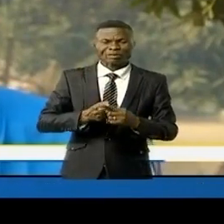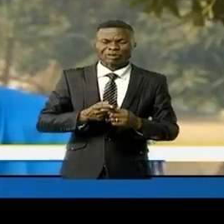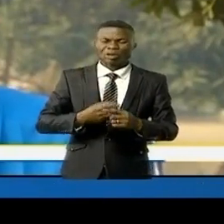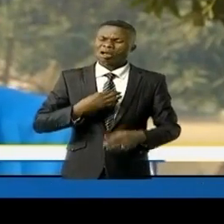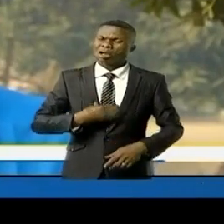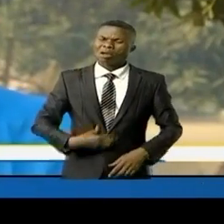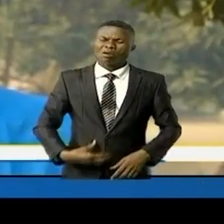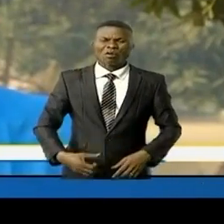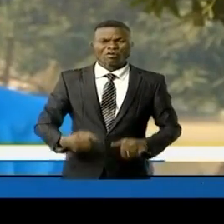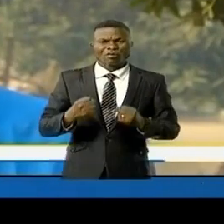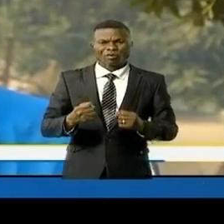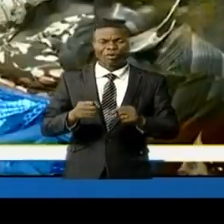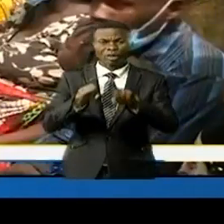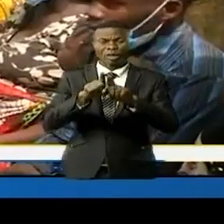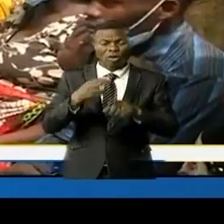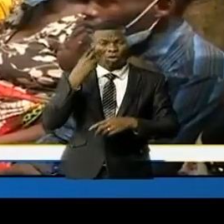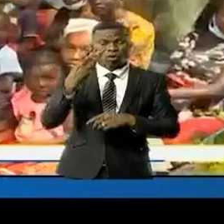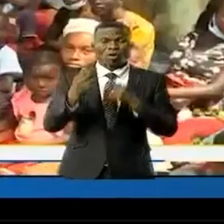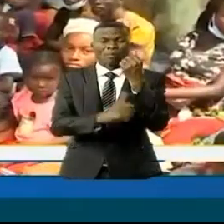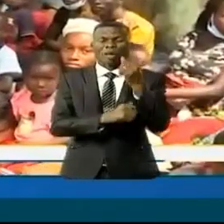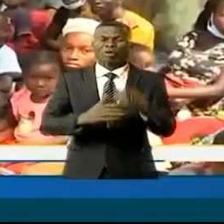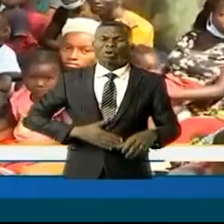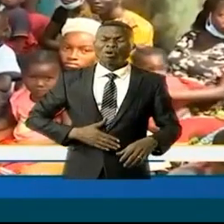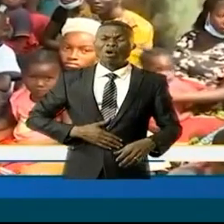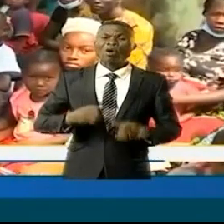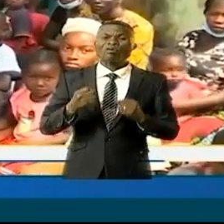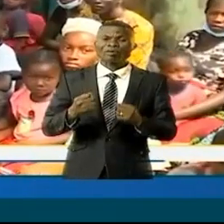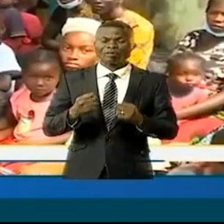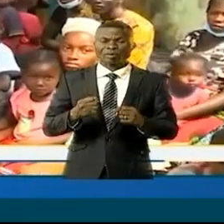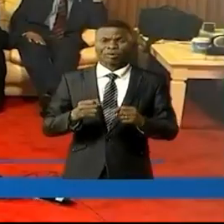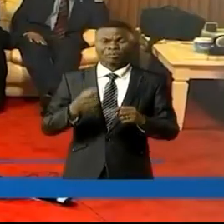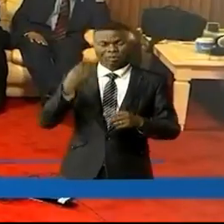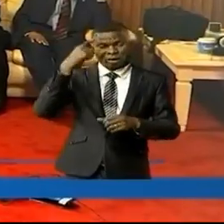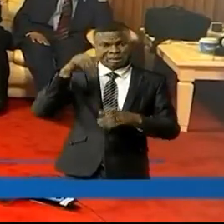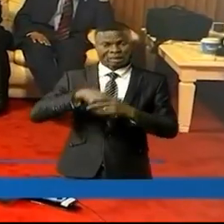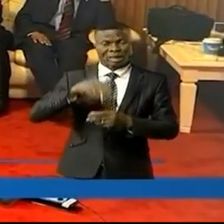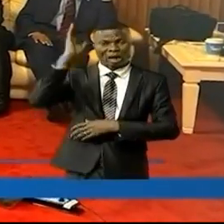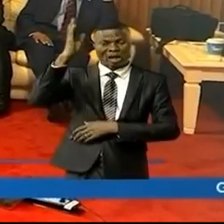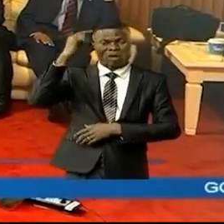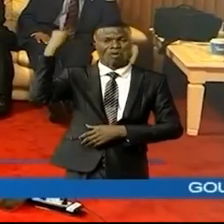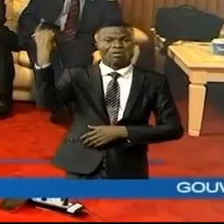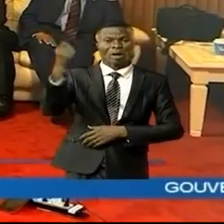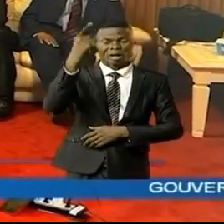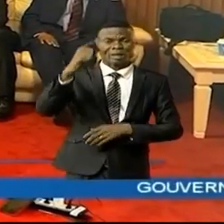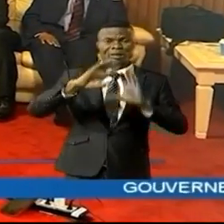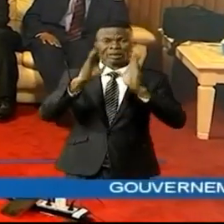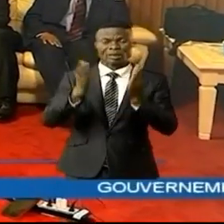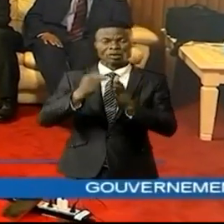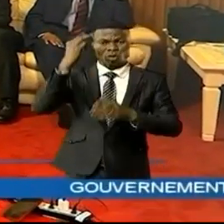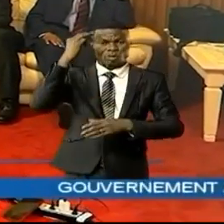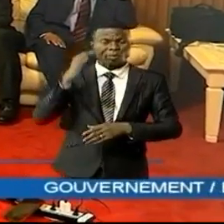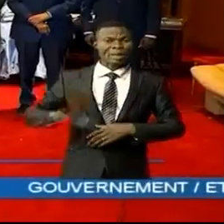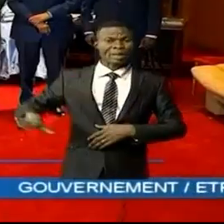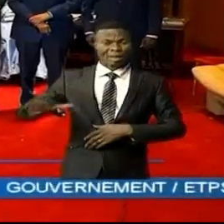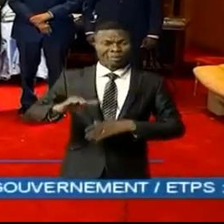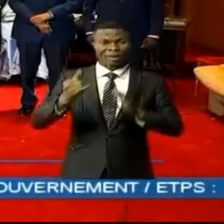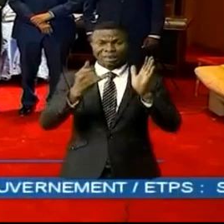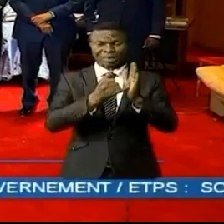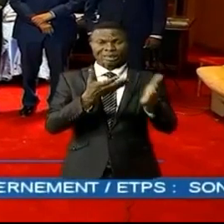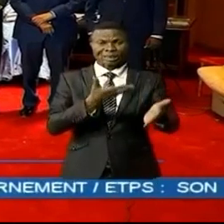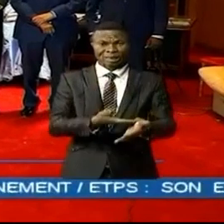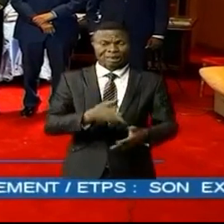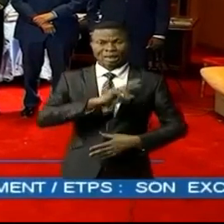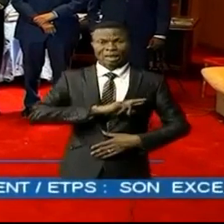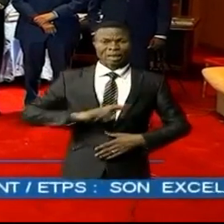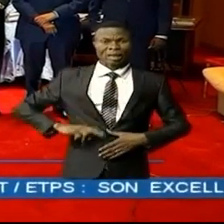trouvé de personnes affamées. À cette conférence internationale de ministres des pays concernés, la